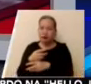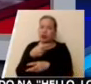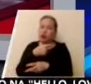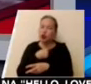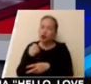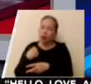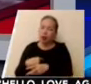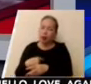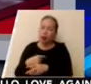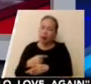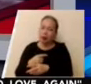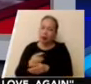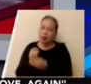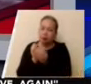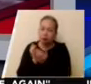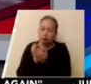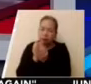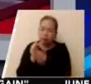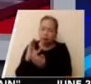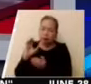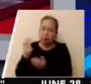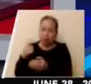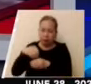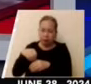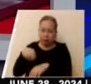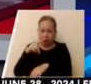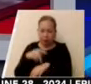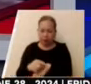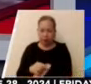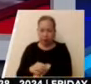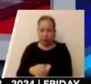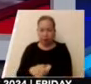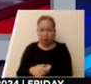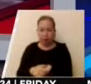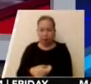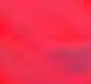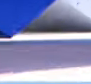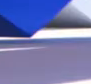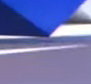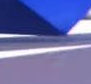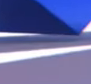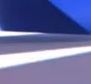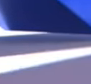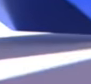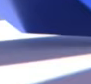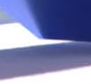sa pagbisita ng ilan nilang mambabatas sa bansa. Nakatutok si JP Soriano.